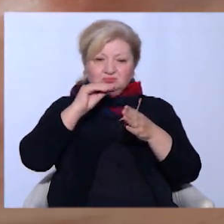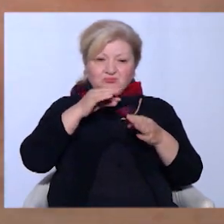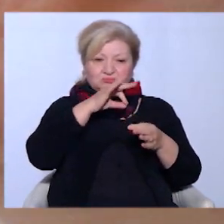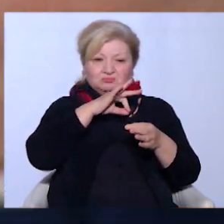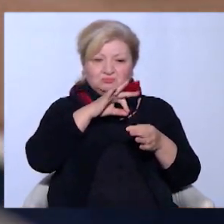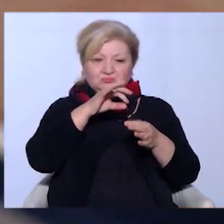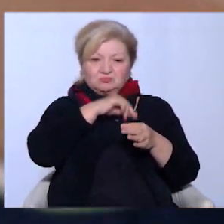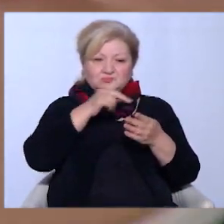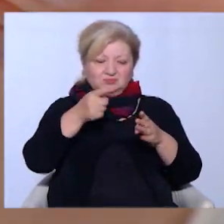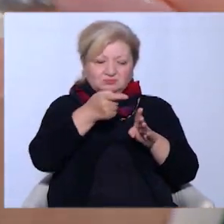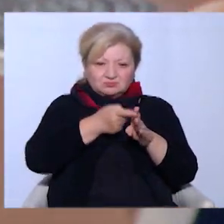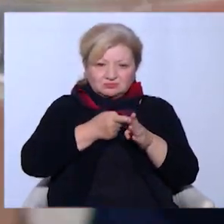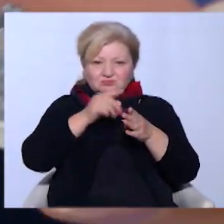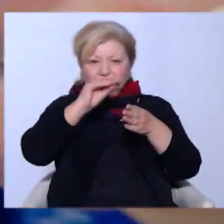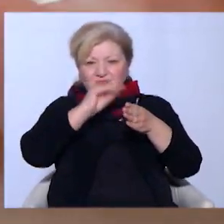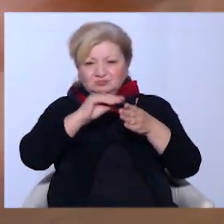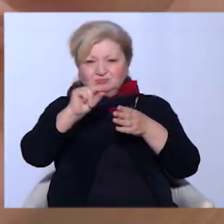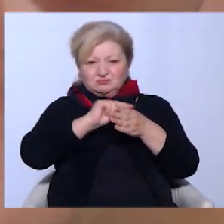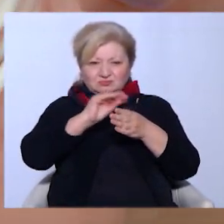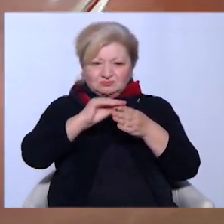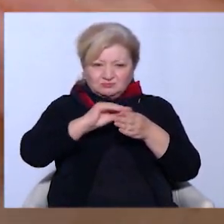რომ ჭრილობები დავიმუშავოთ,